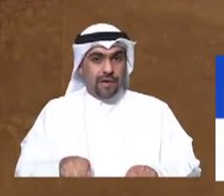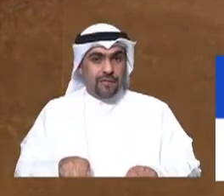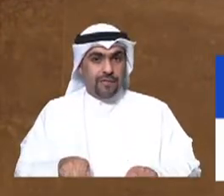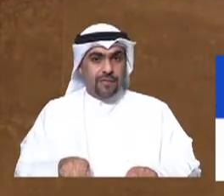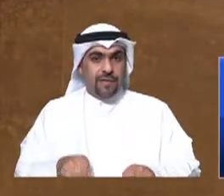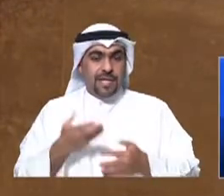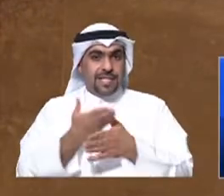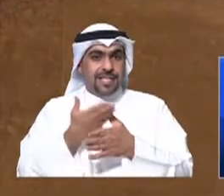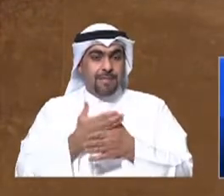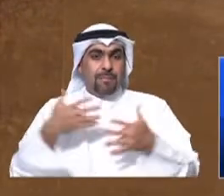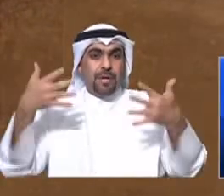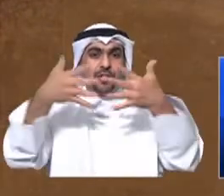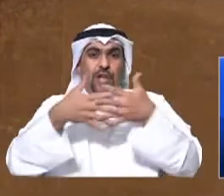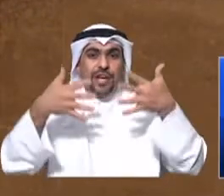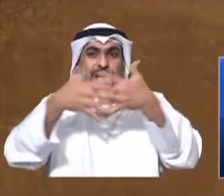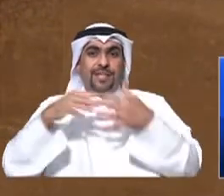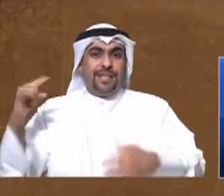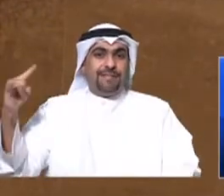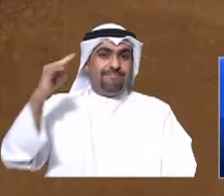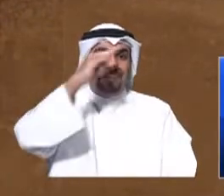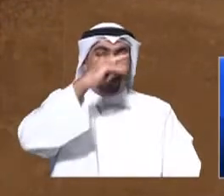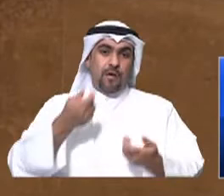المؤسسة. اليوم